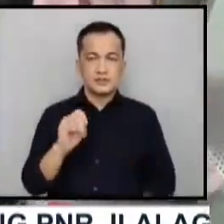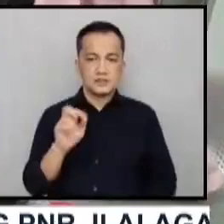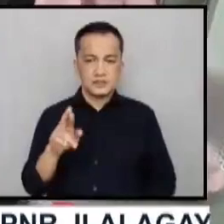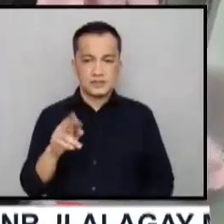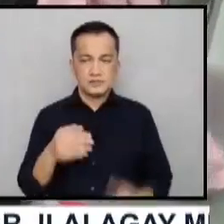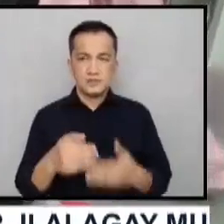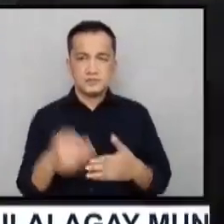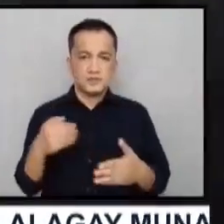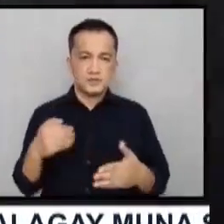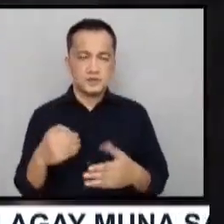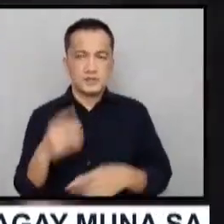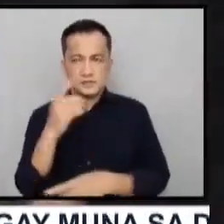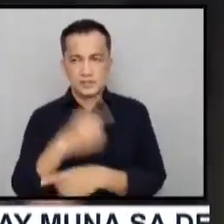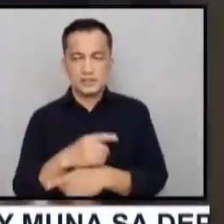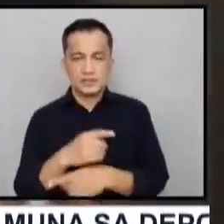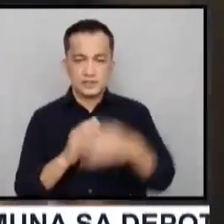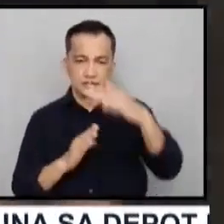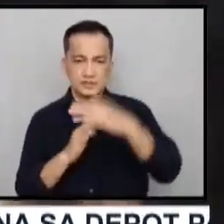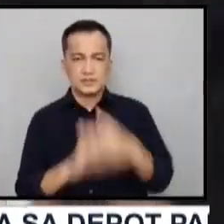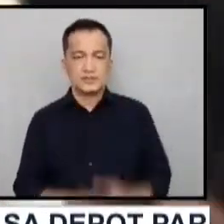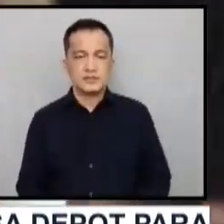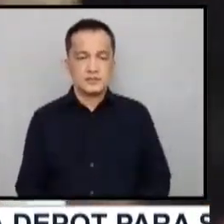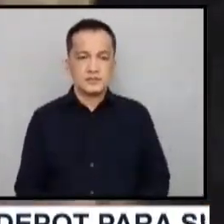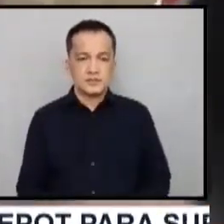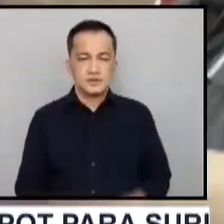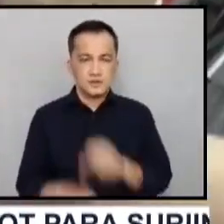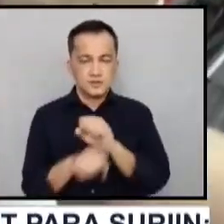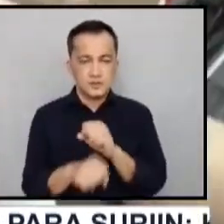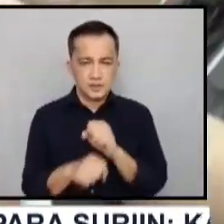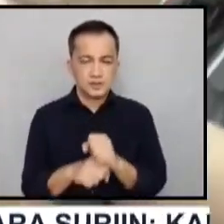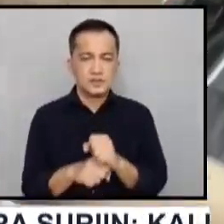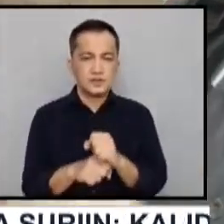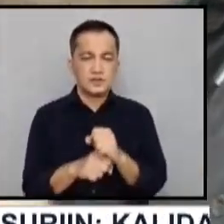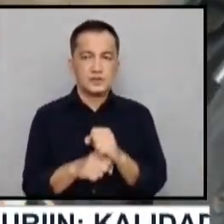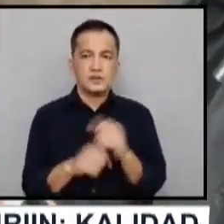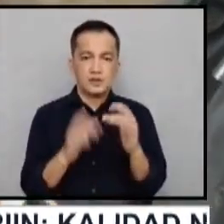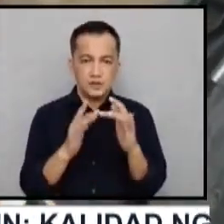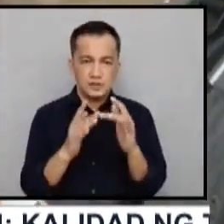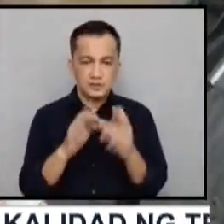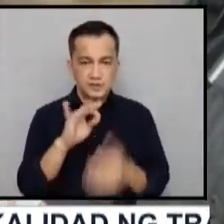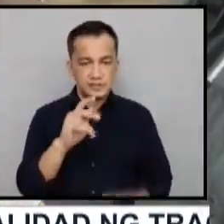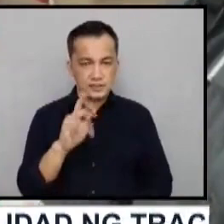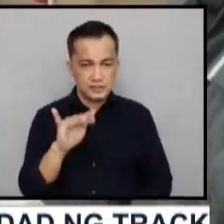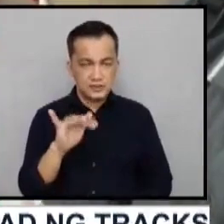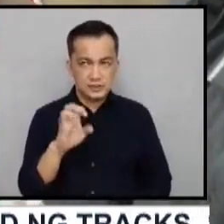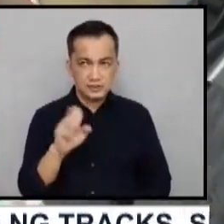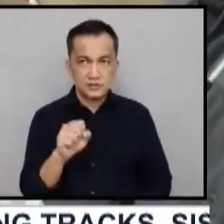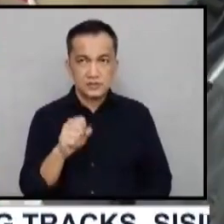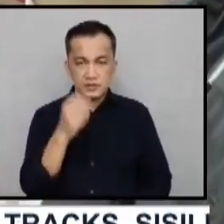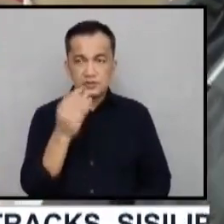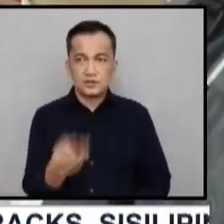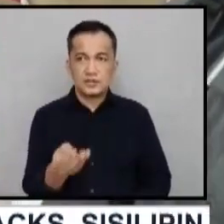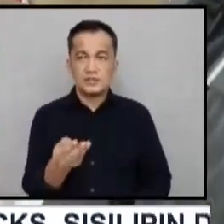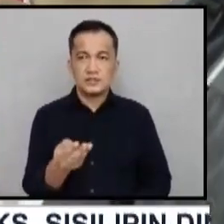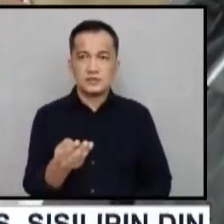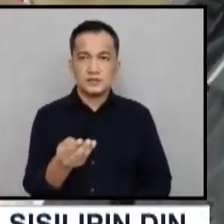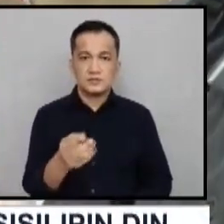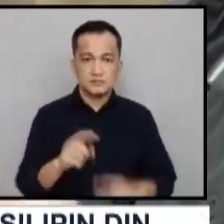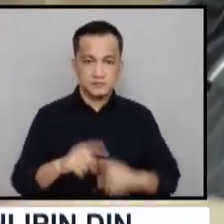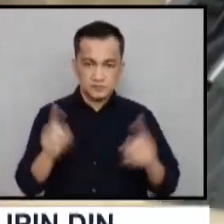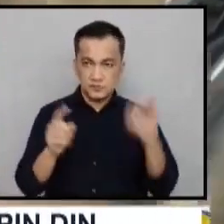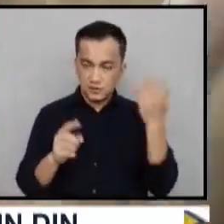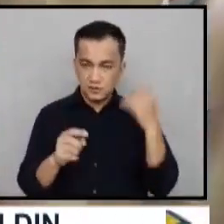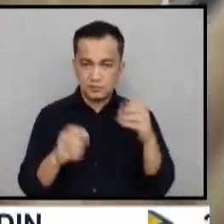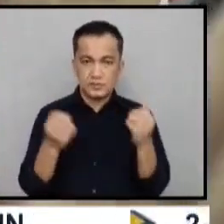ang araw ng deadline. Gumana ang ating online facilities dahil takaunti, hindi katulad ng dati na marami talaga